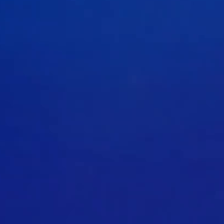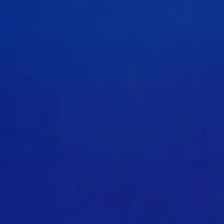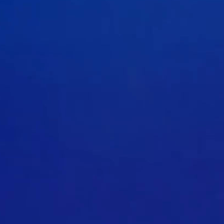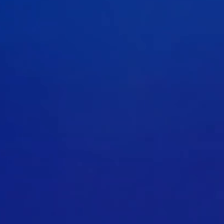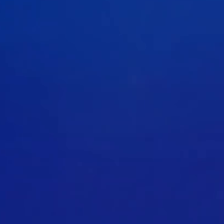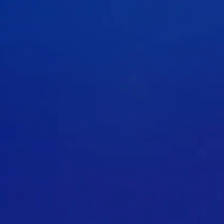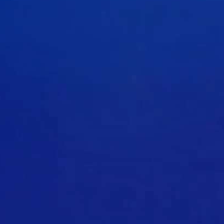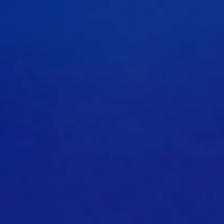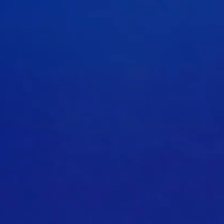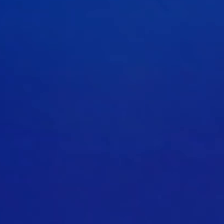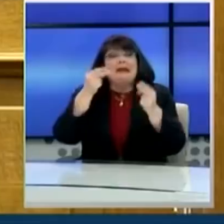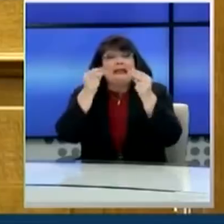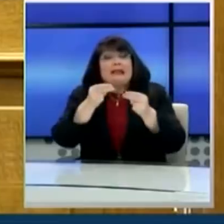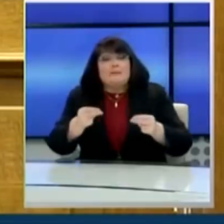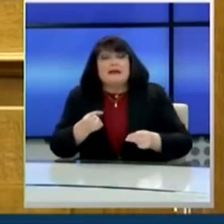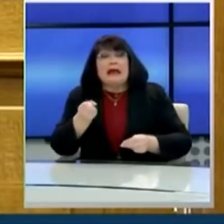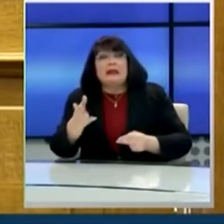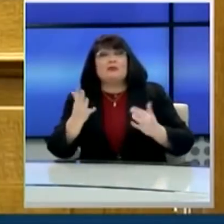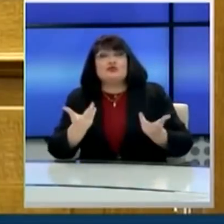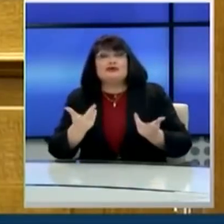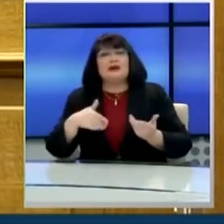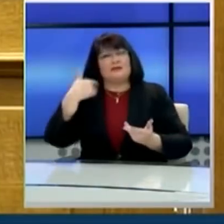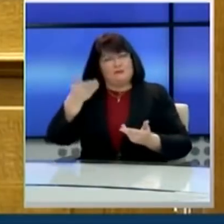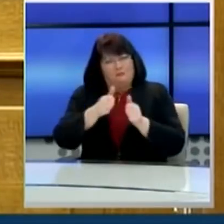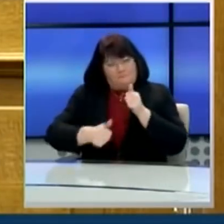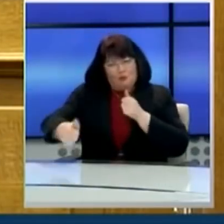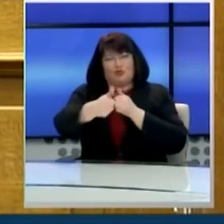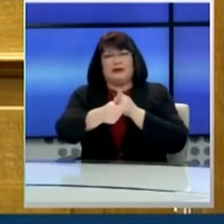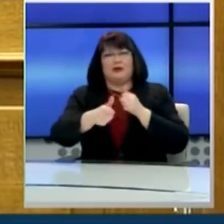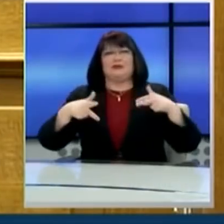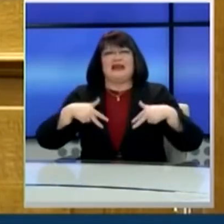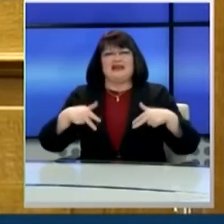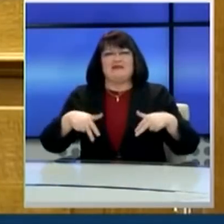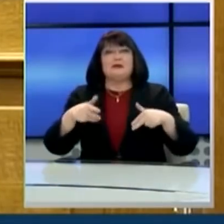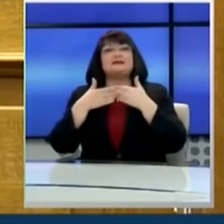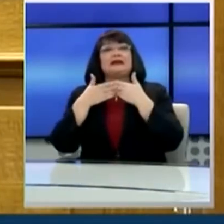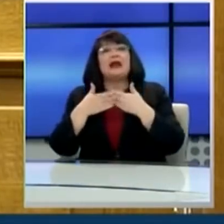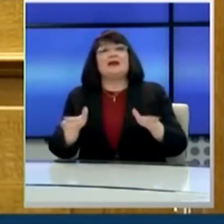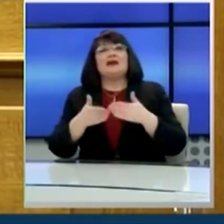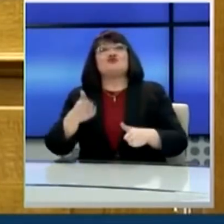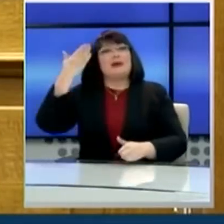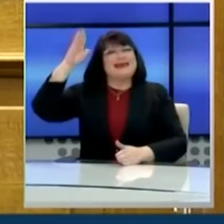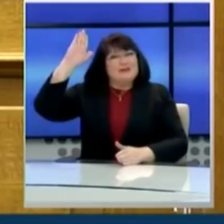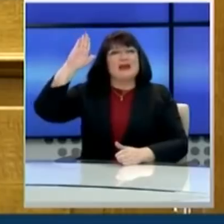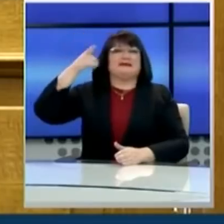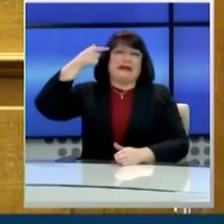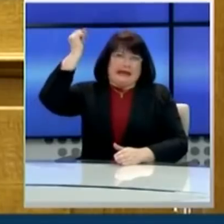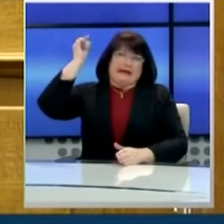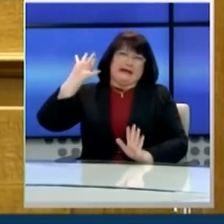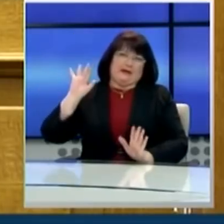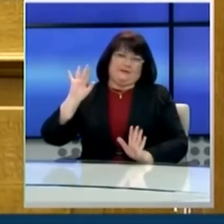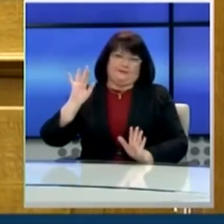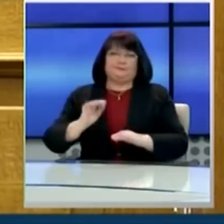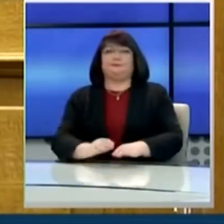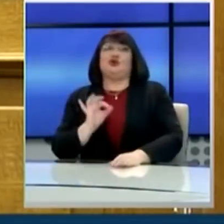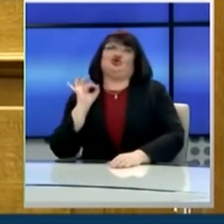άνοιγμα των σχολείων. Επόμενη προτεραιότητα της κυβέρνησης είναι το άνοιγμα των γυμνασίων και των